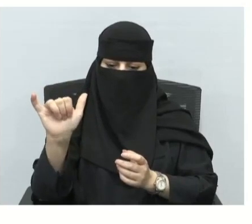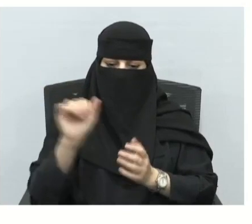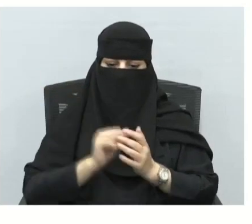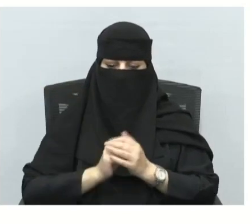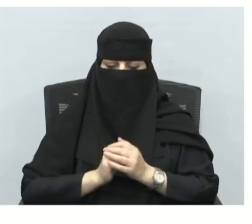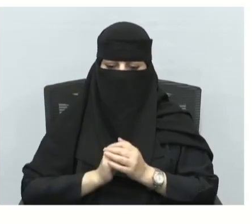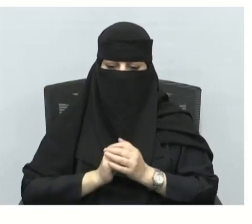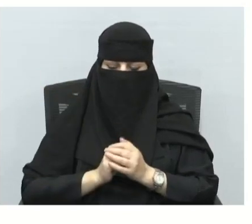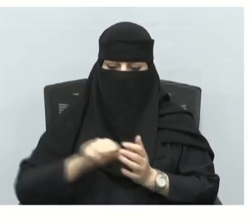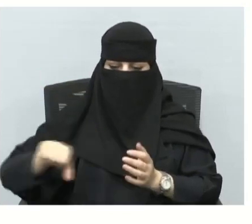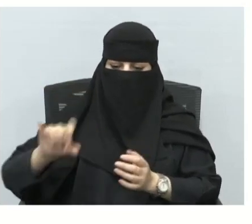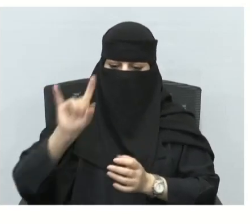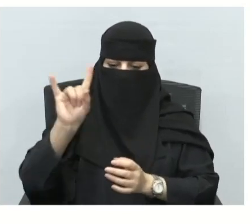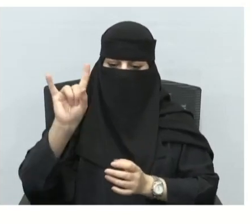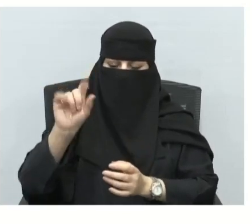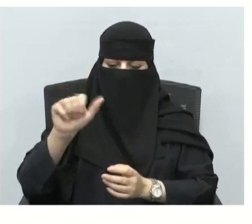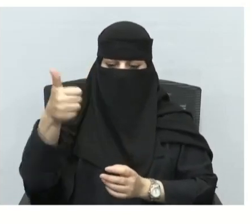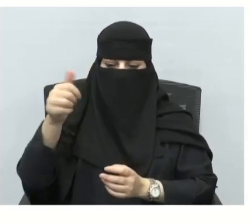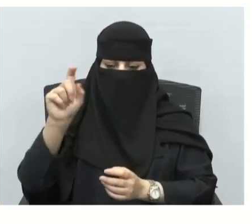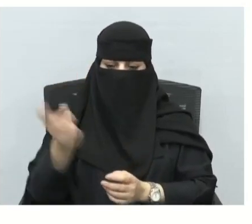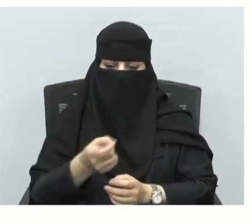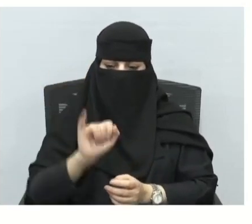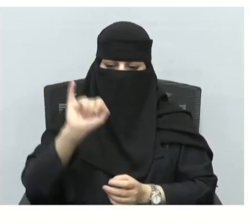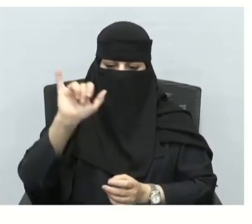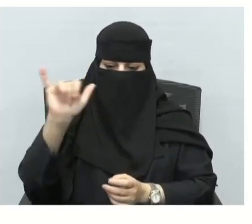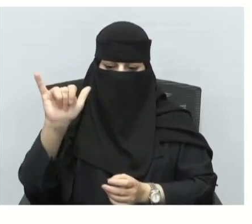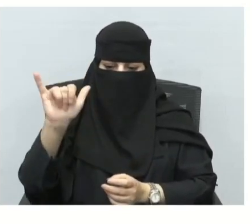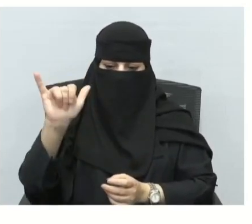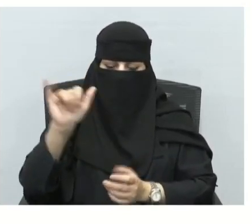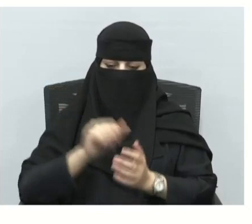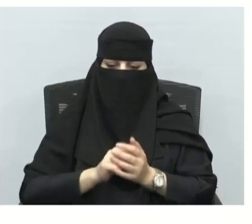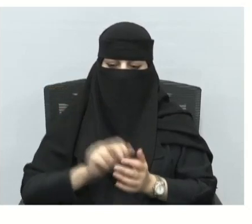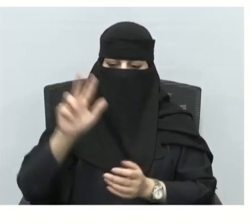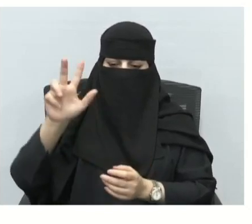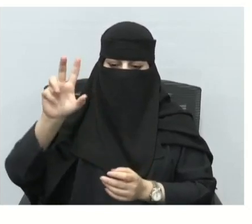الواني ولا ارمي